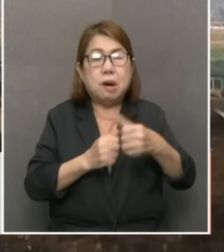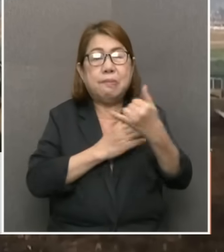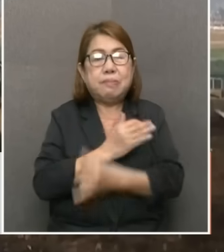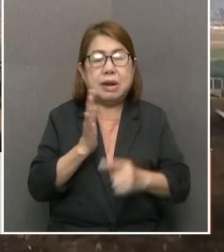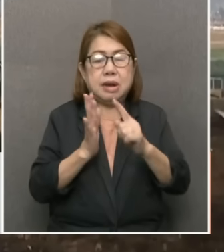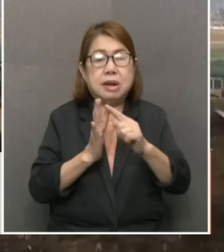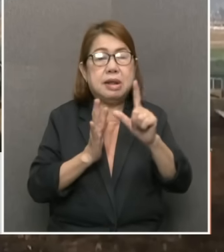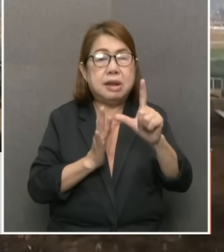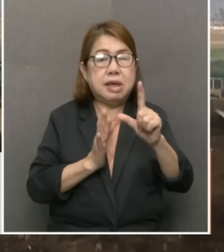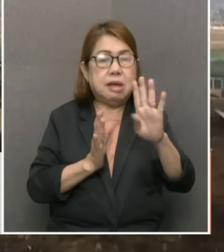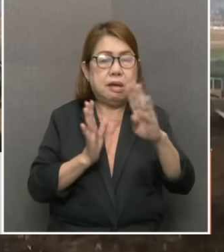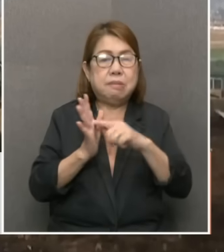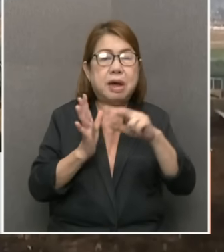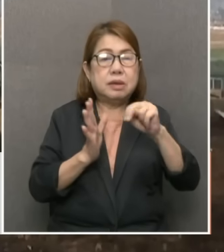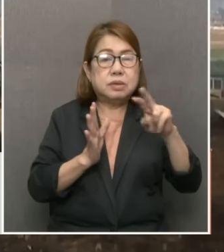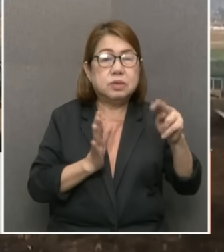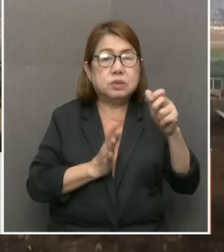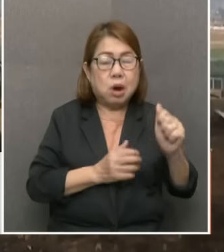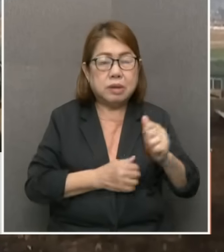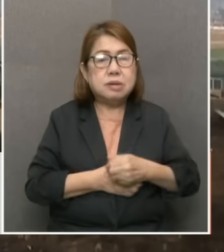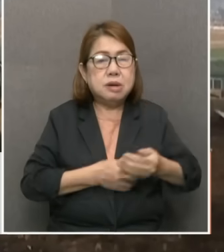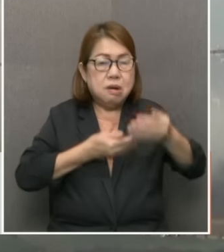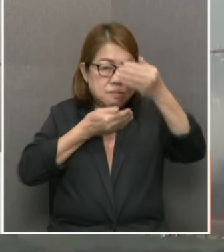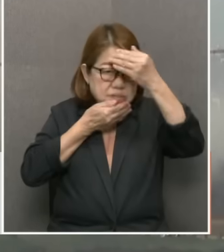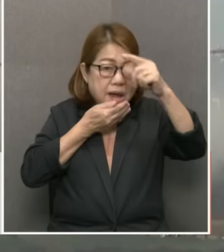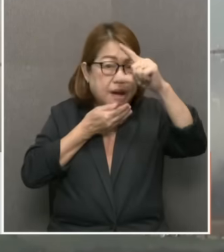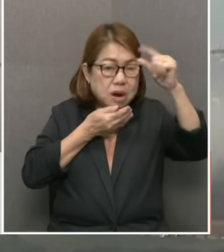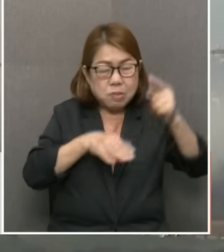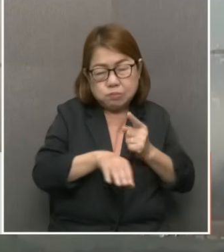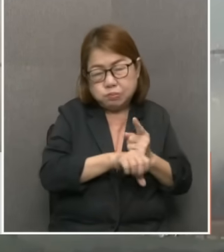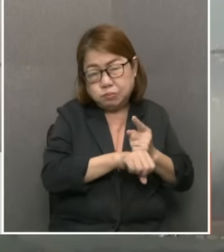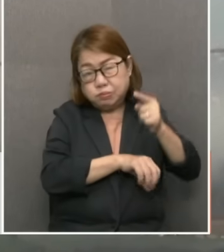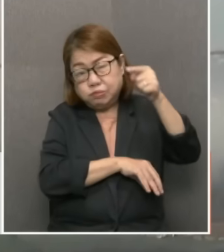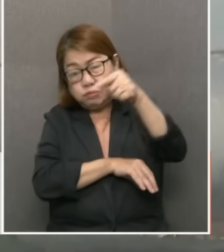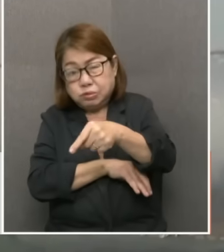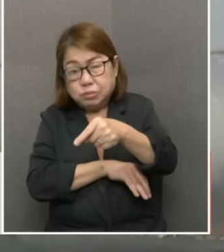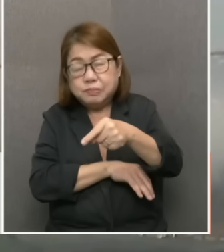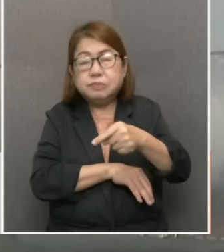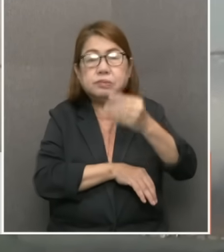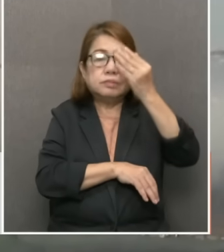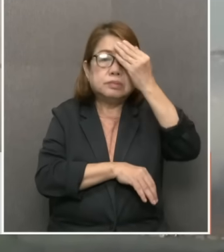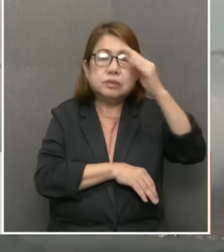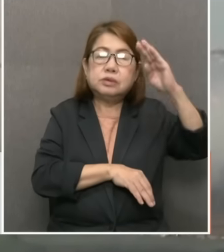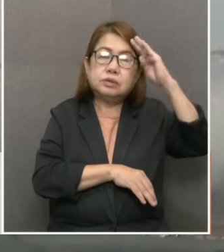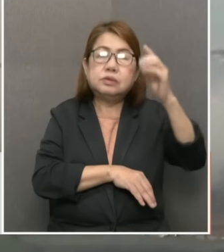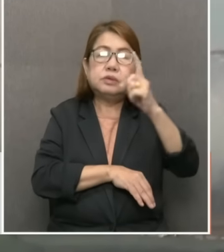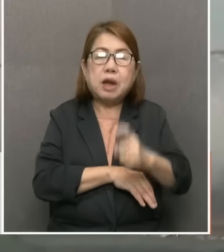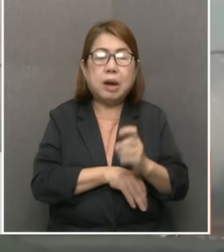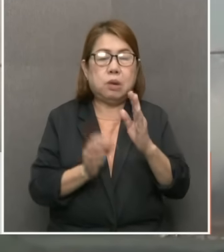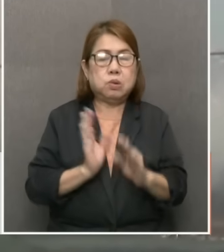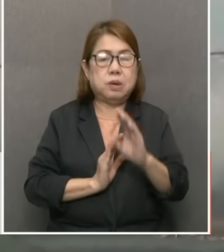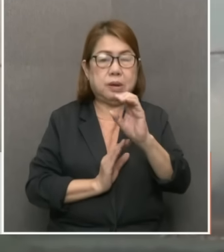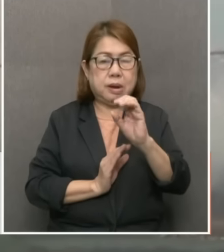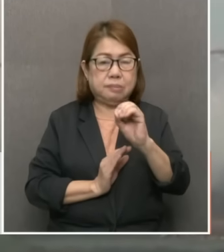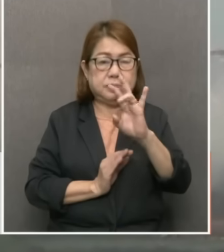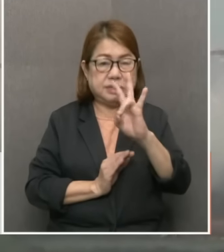ฮามาสก็ยิงจรวดถล่มเทลอาวีฟยอดทหารอิสราเอลเสียชีวิตเพิ่มเป็น57นายนับตั้งแต่บุกกาซา